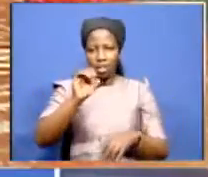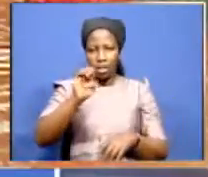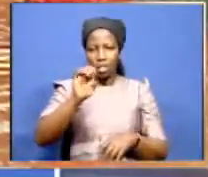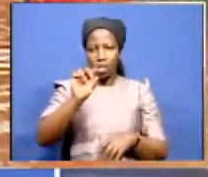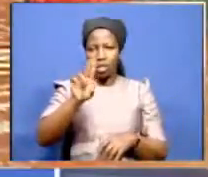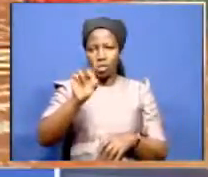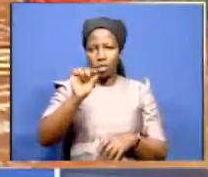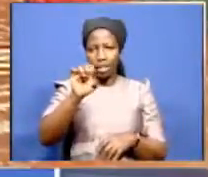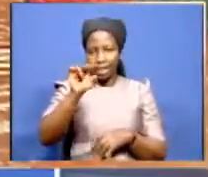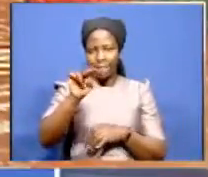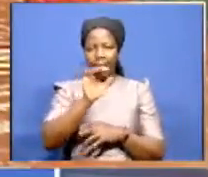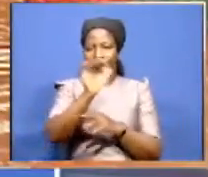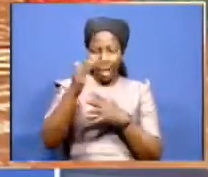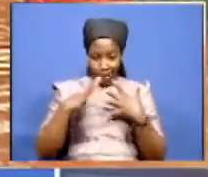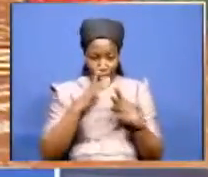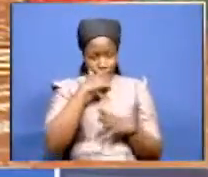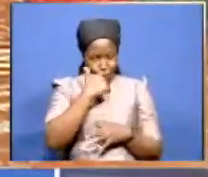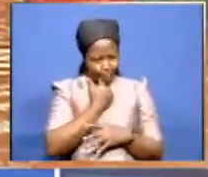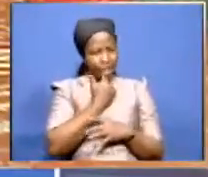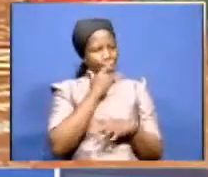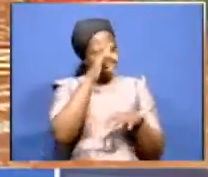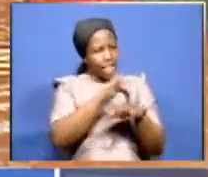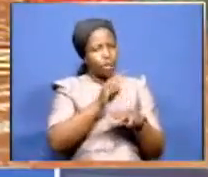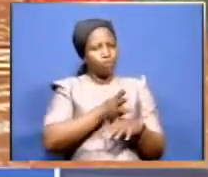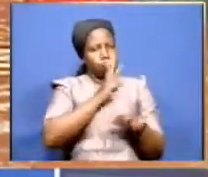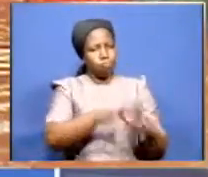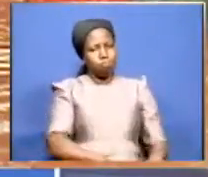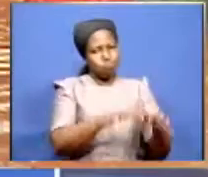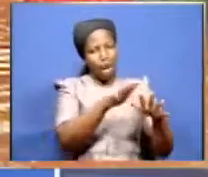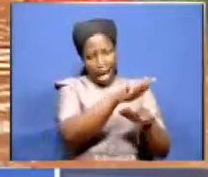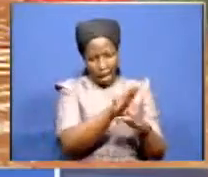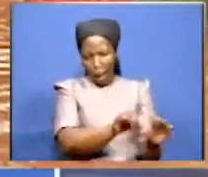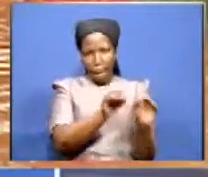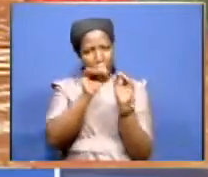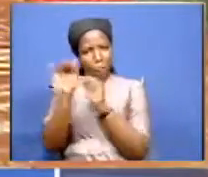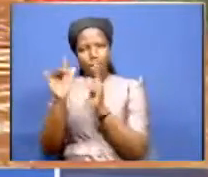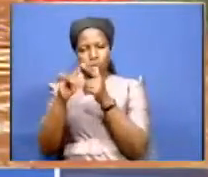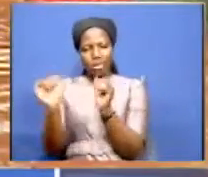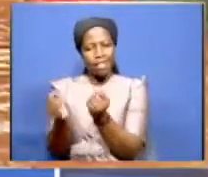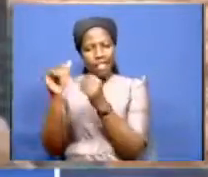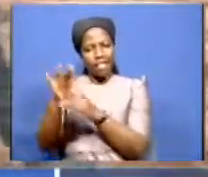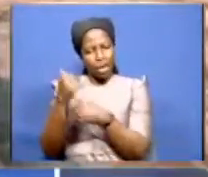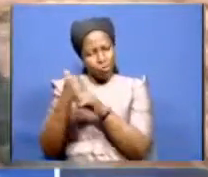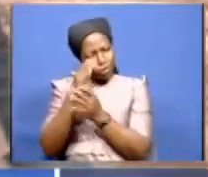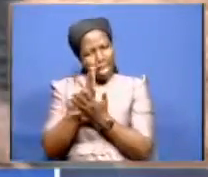sehemu ambazo hukumbwa na mafuriko wahamie maeneo salama ili kuepuka kupoteza maisha.